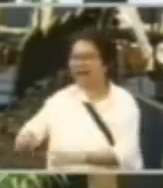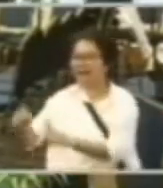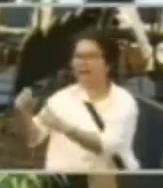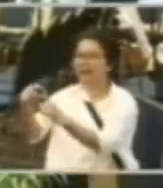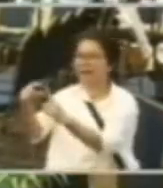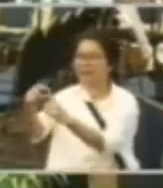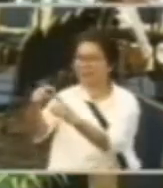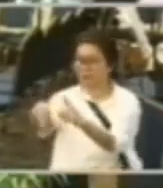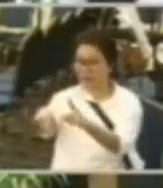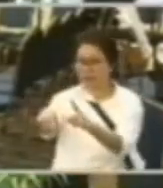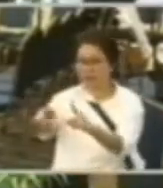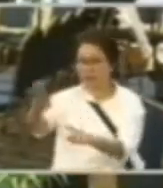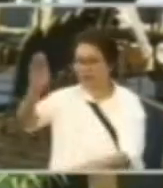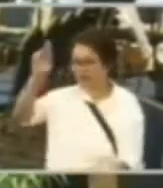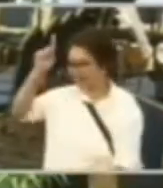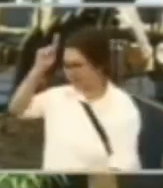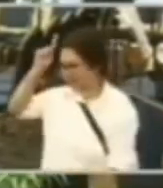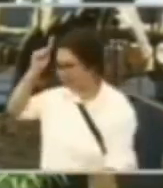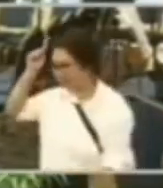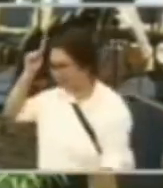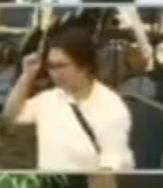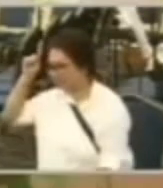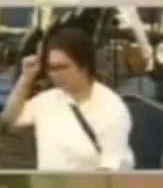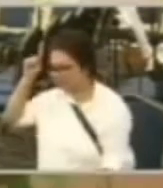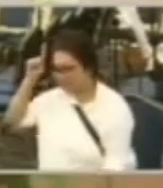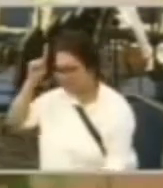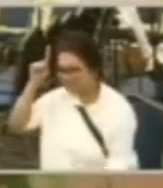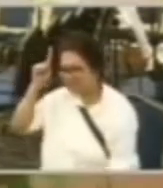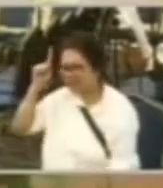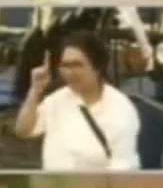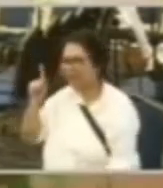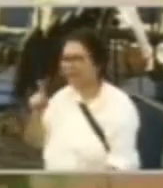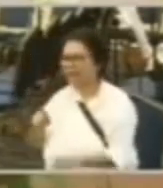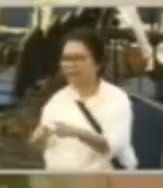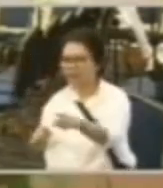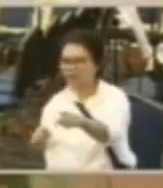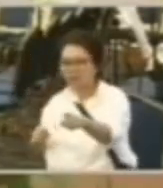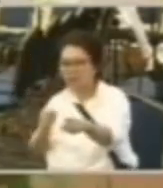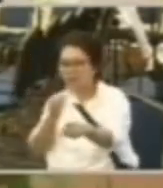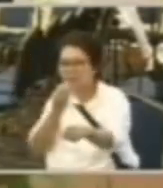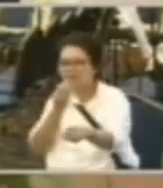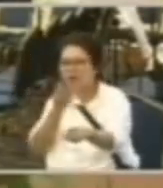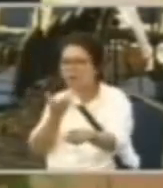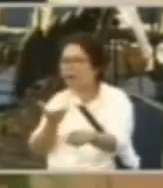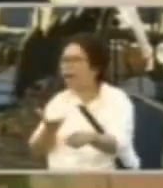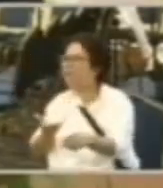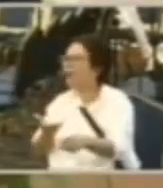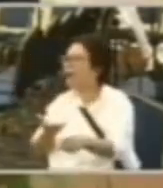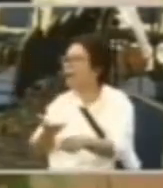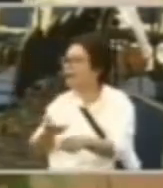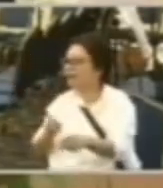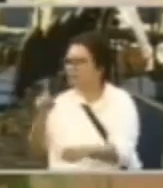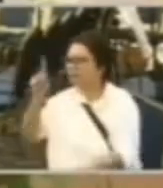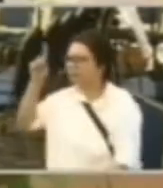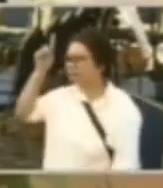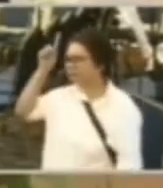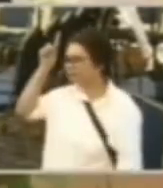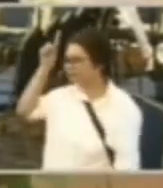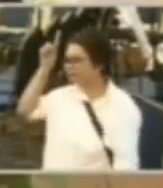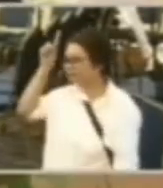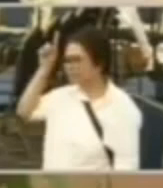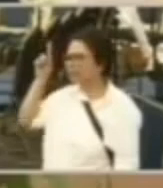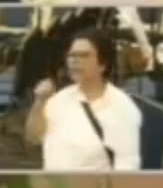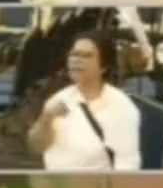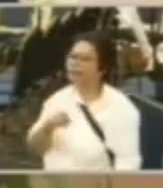Karena cuma dia sendiri yang ngomong, saya sudah khawatir mau ngomong apa lagi nih anak gitu ya. Tapi karena cuma dia sendiri yang angkat tangan, ya udah